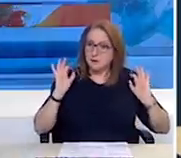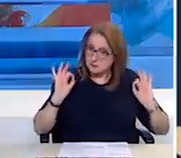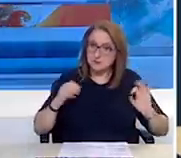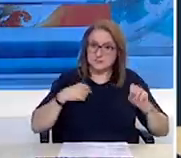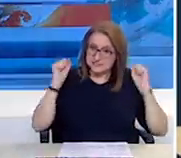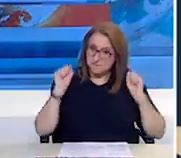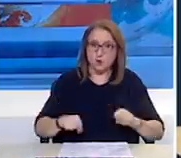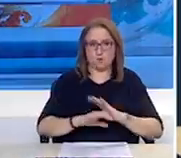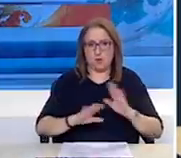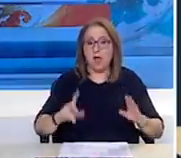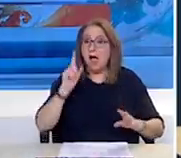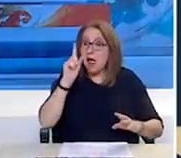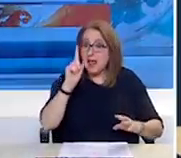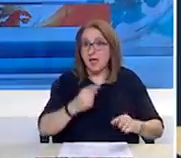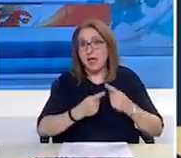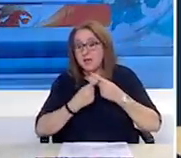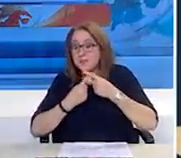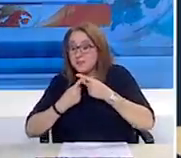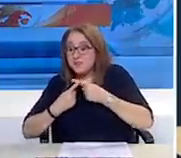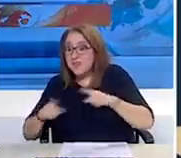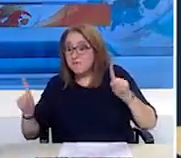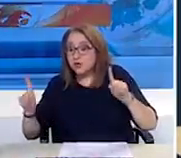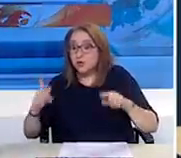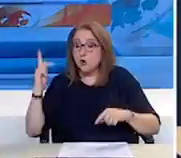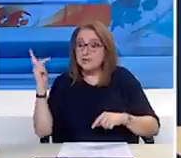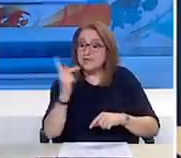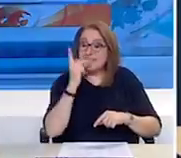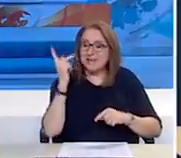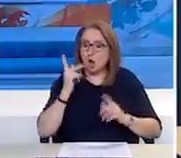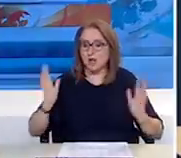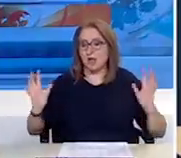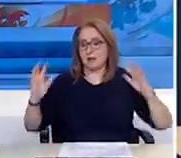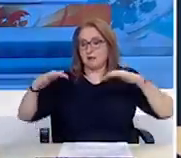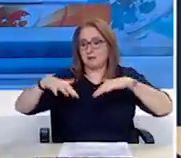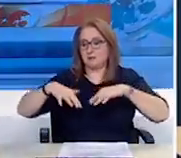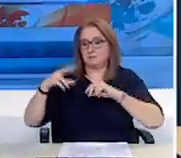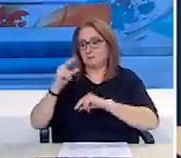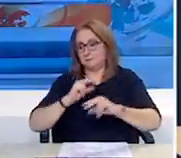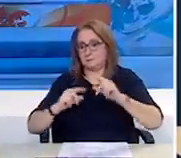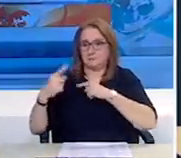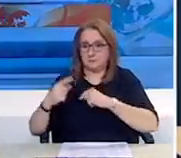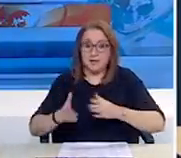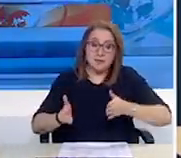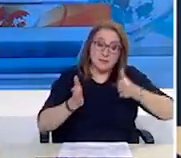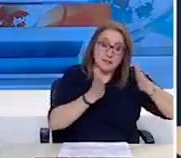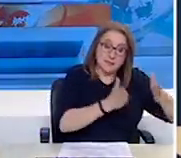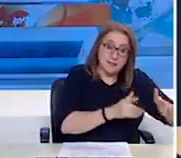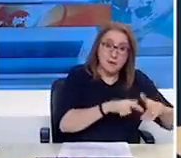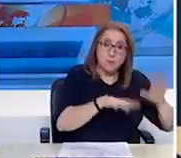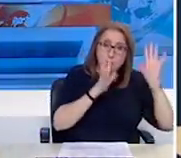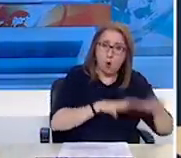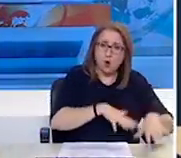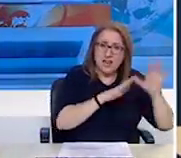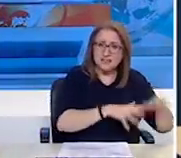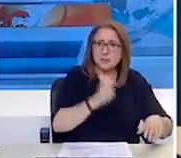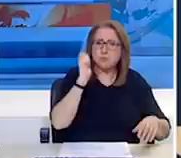εντελώς διαφορετικό το ζήτημα των κοινωνικών συναθρήσεων από το ζήτημα των πολιτικών διαμαρτυριών, για τις οποίες